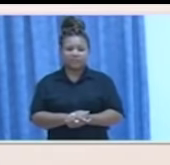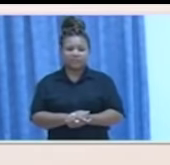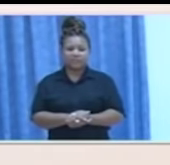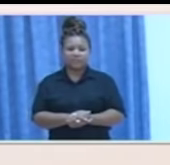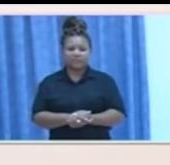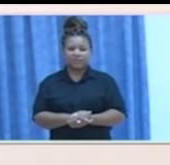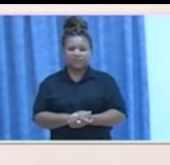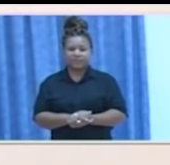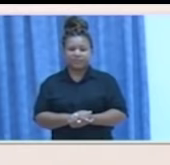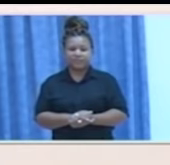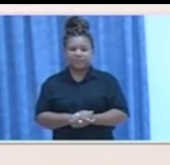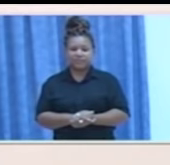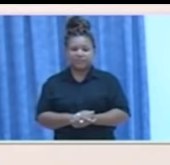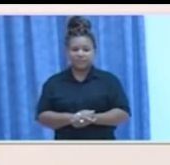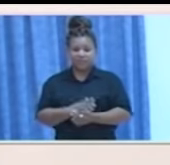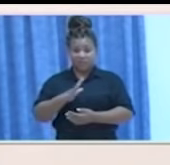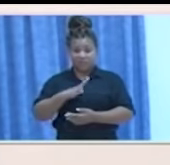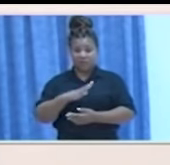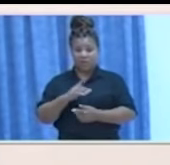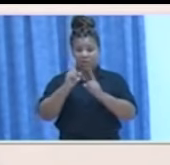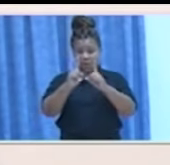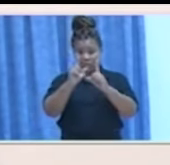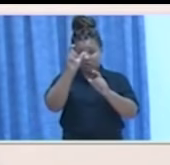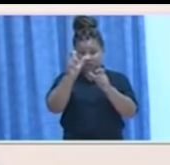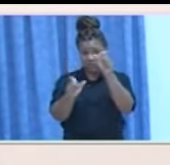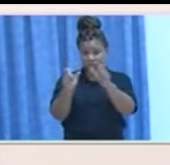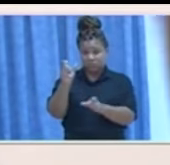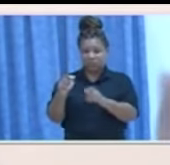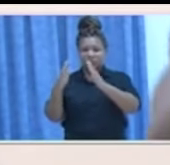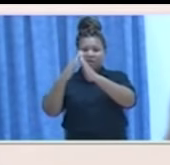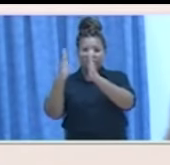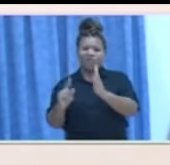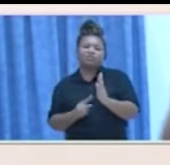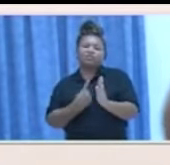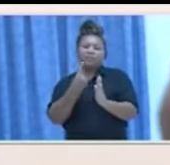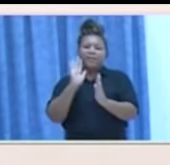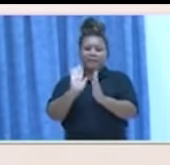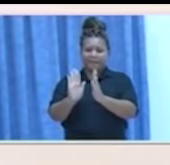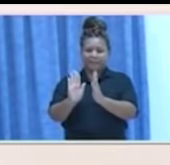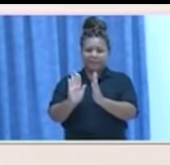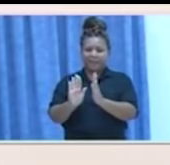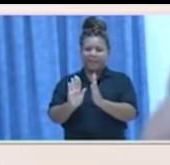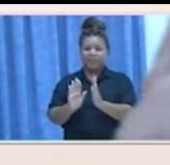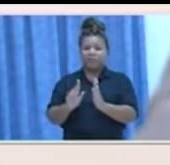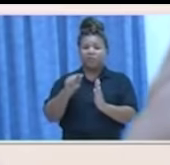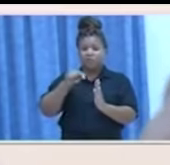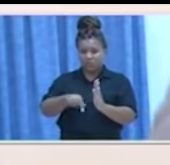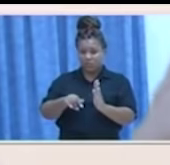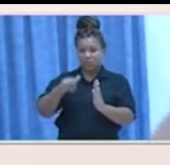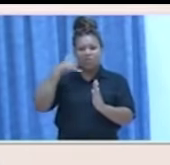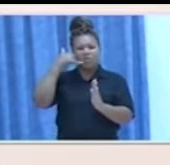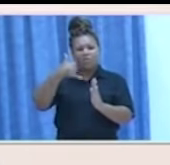qui tiennent la quarantaine dans la cour. Et tout le monde qui est contacté aujourd'hui, il y